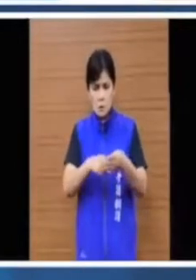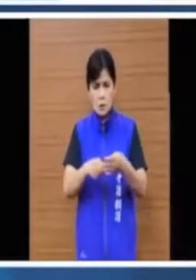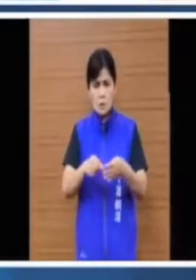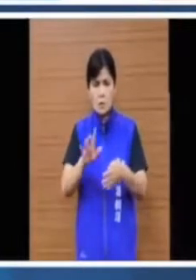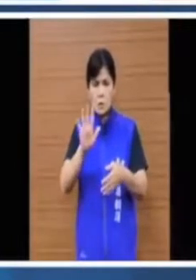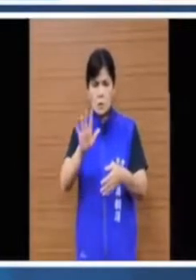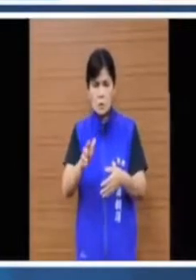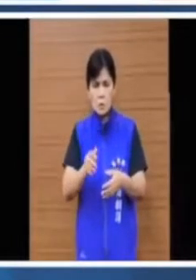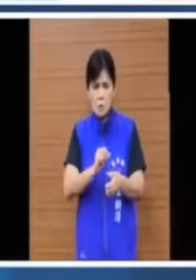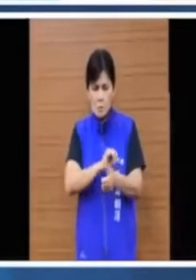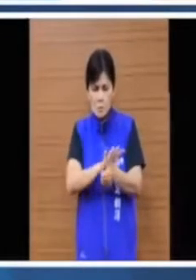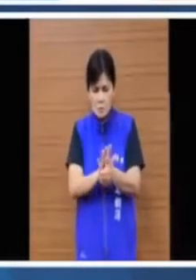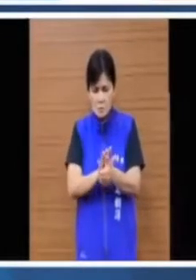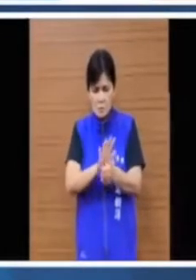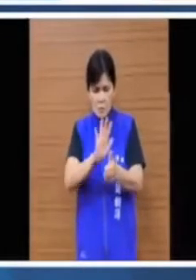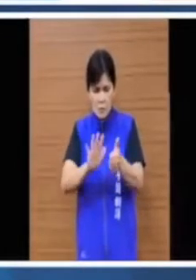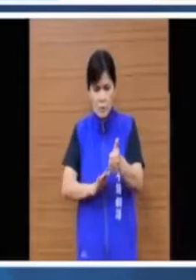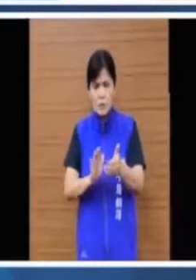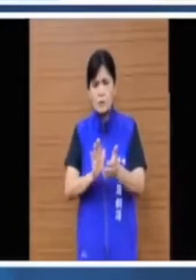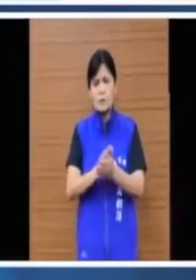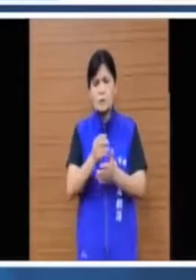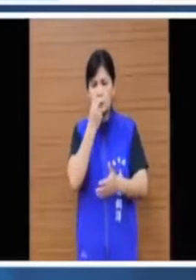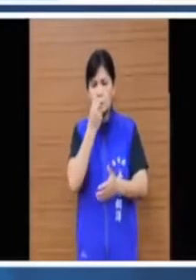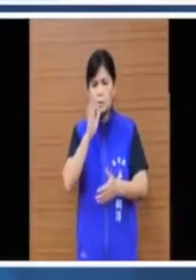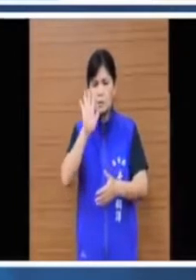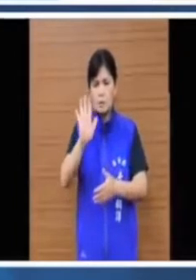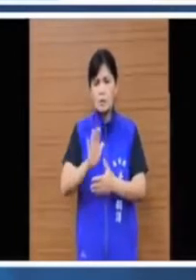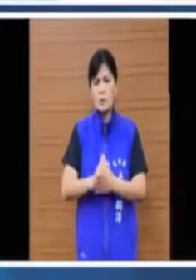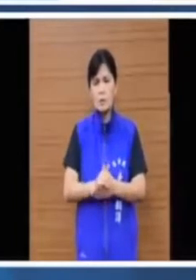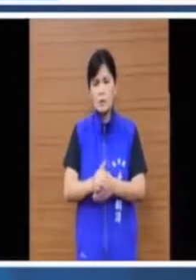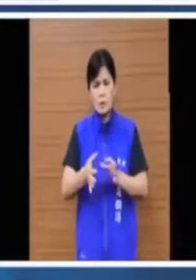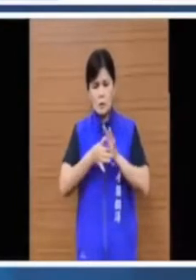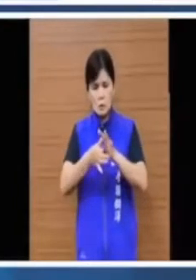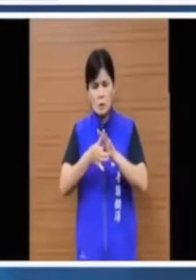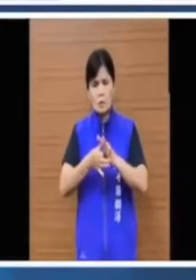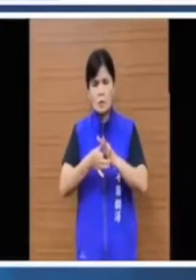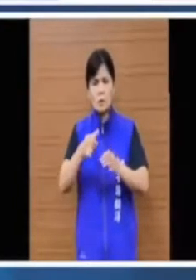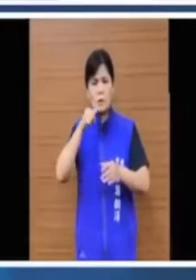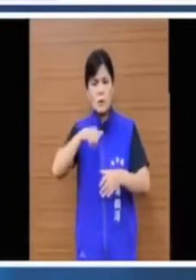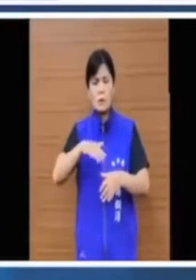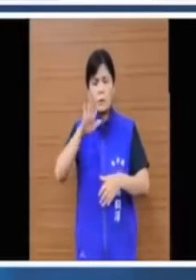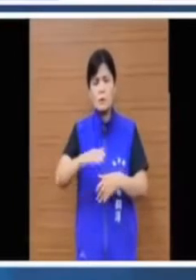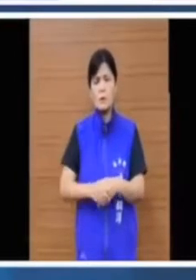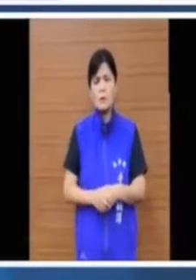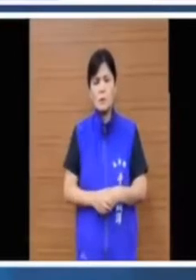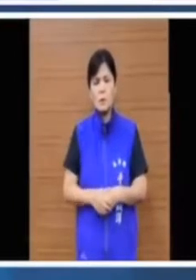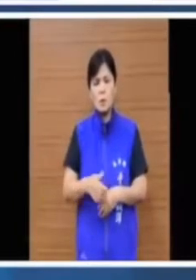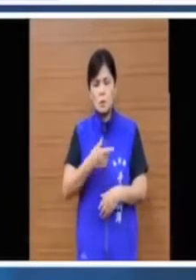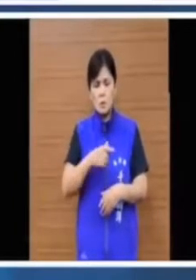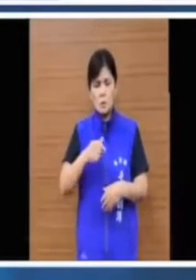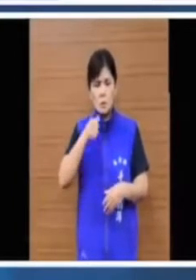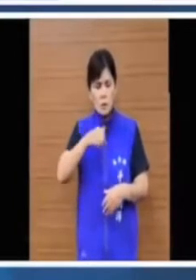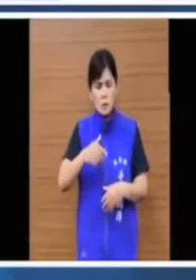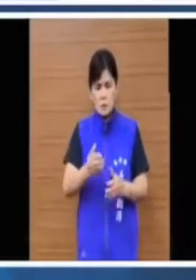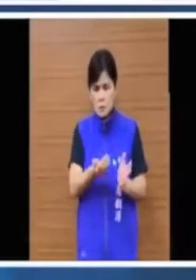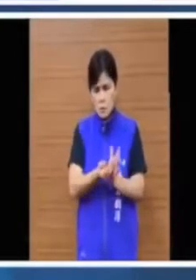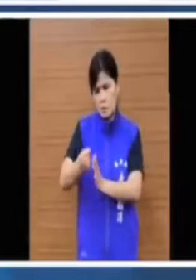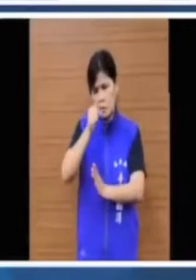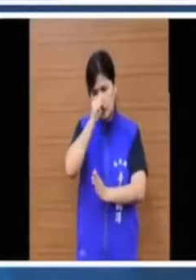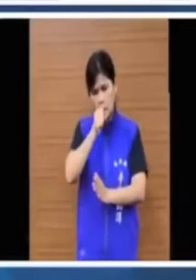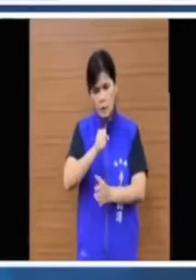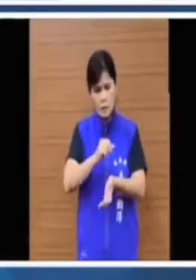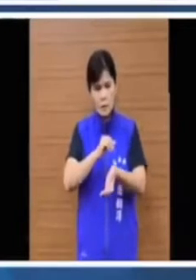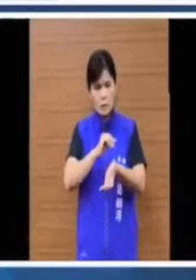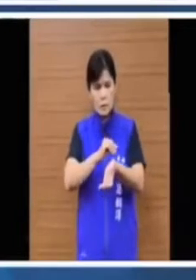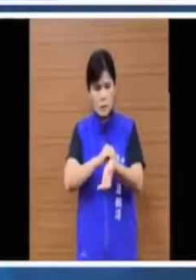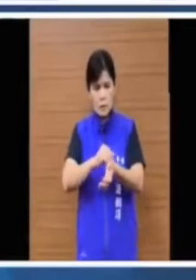疫情希望这个中央能够给我们多关注。我们都已经准备好了医师的团